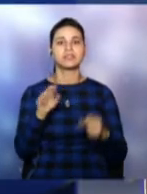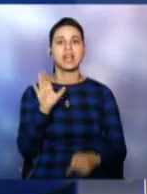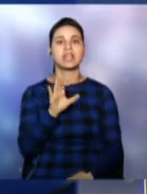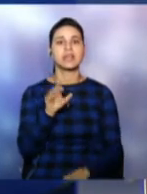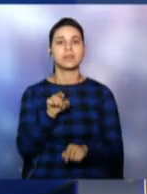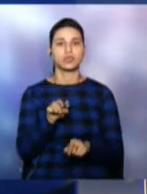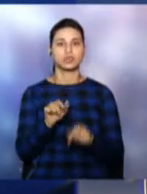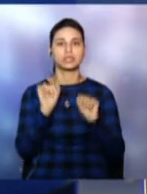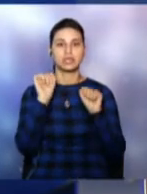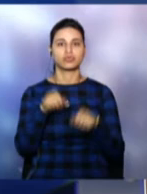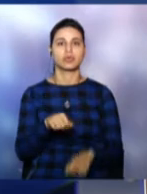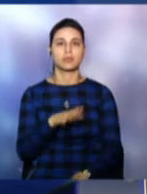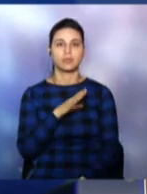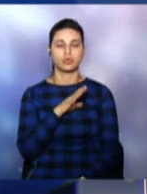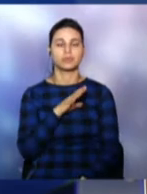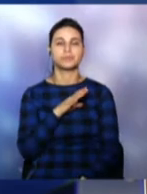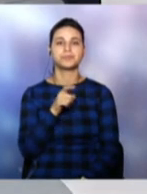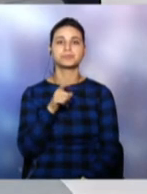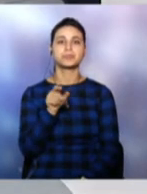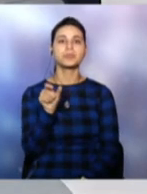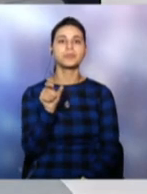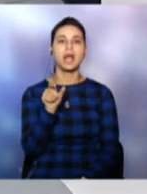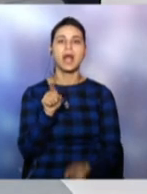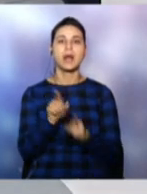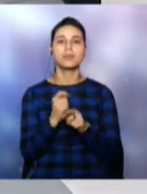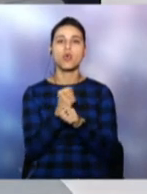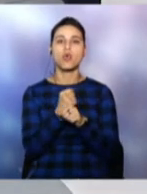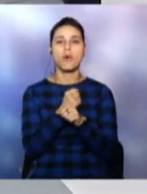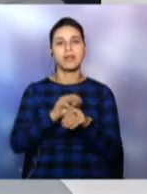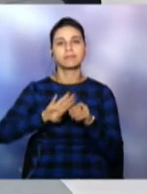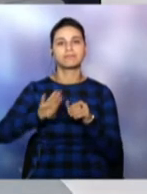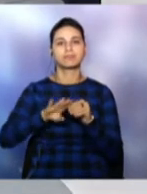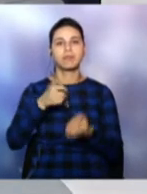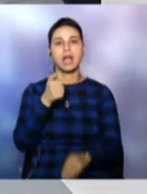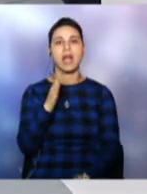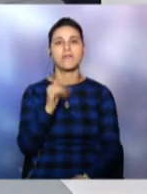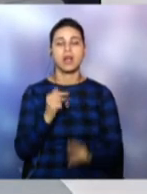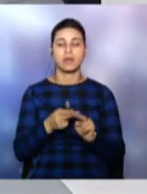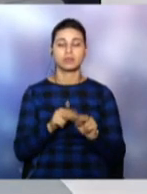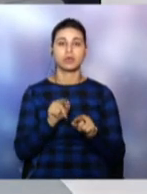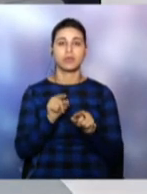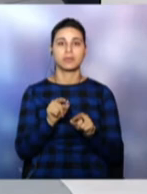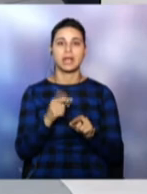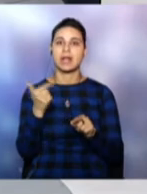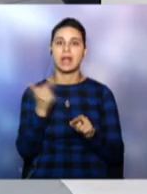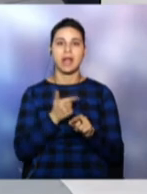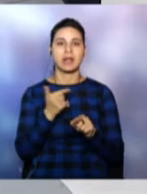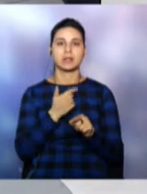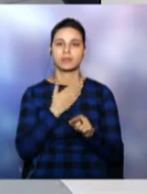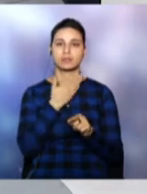საშუალება გამოიყენება იმისთვის, რომ კოფეინის გამოტანა მოხდეს ყავიდან. ამიტომ თუ ეს არ არის